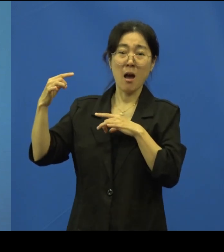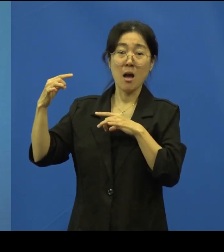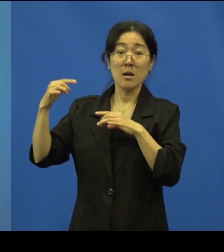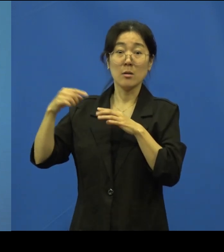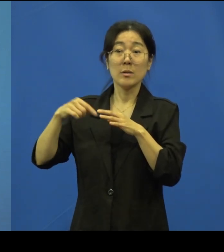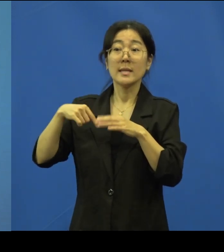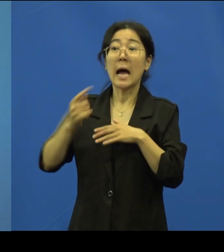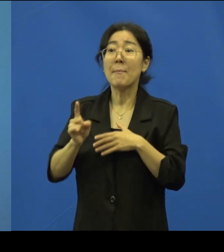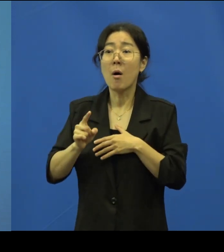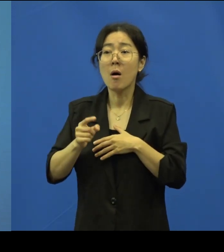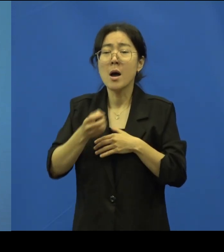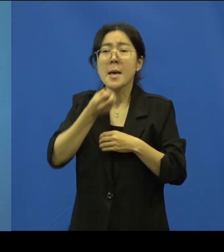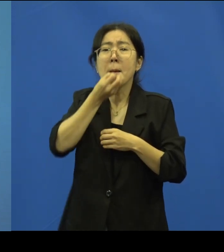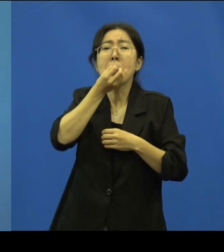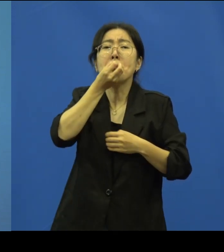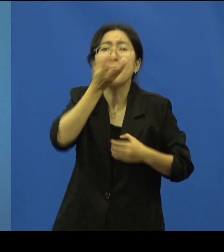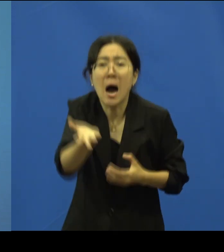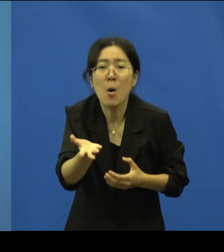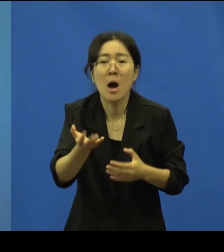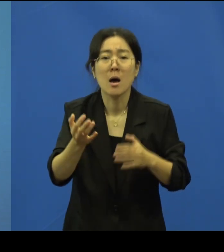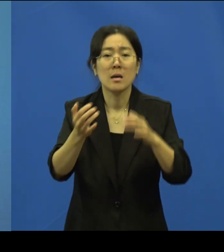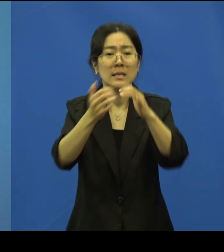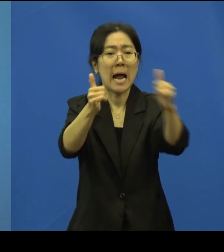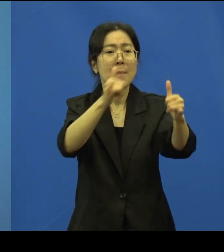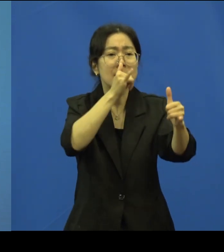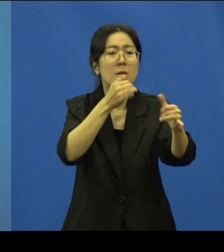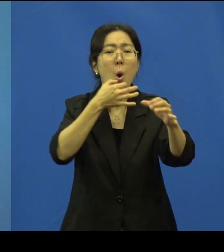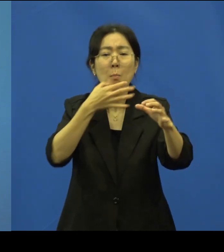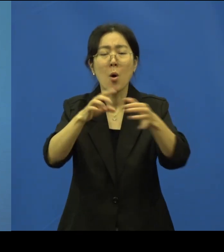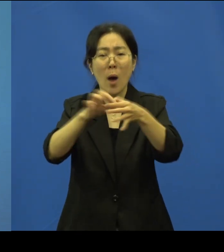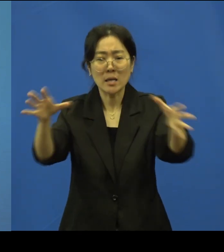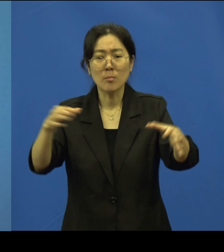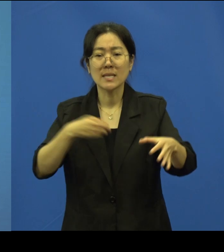거야, 이렇게 성경이 말하는 거거든요.